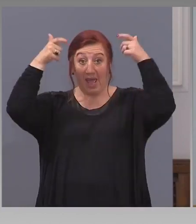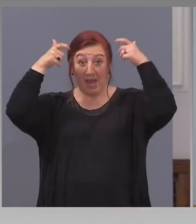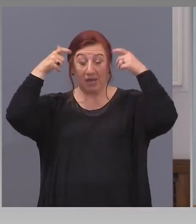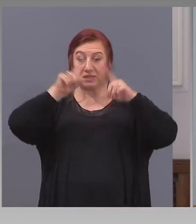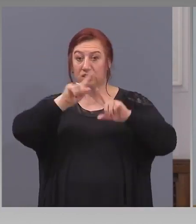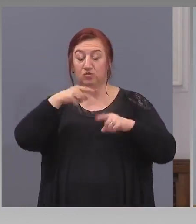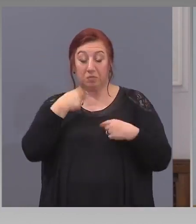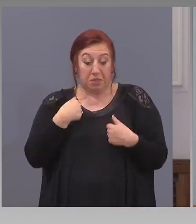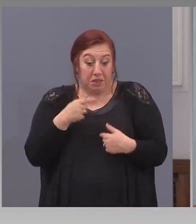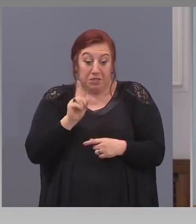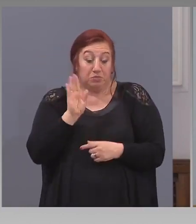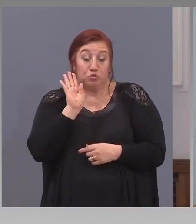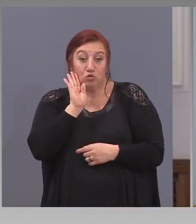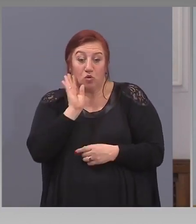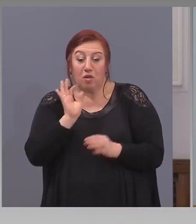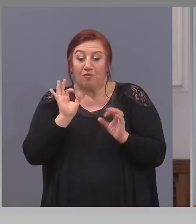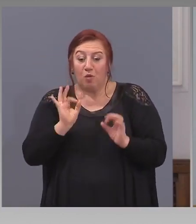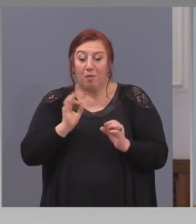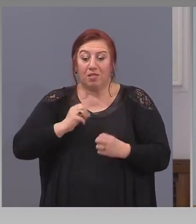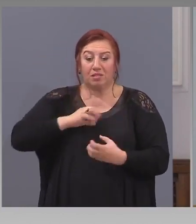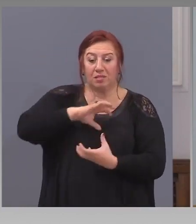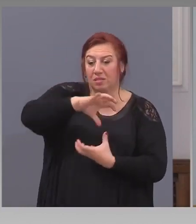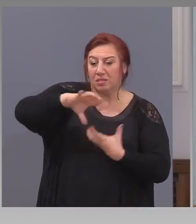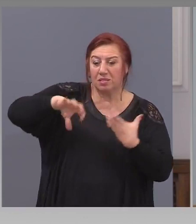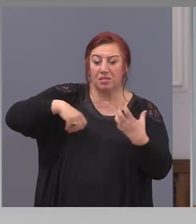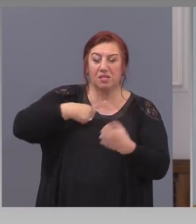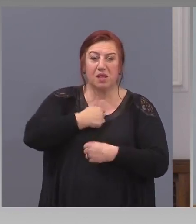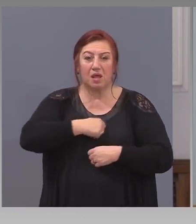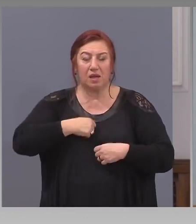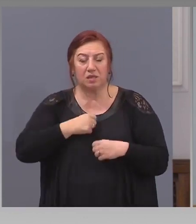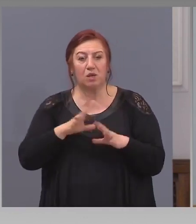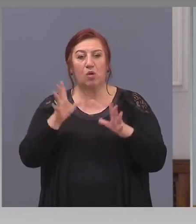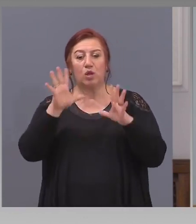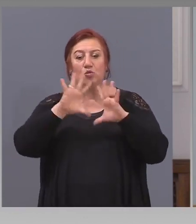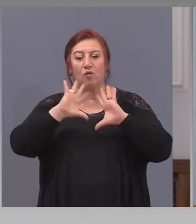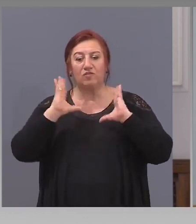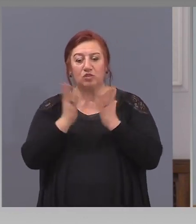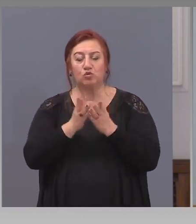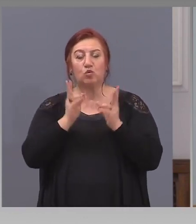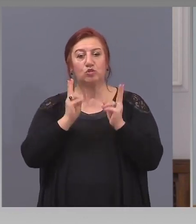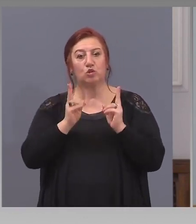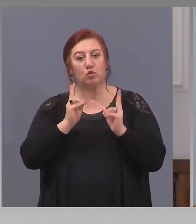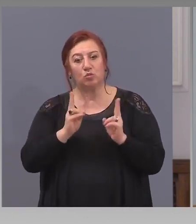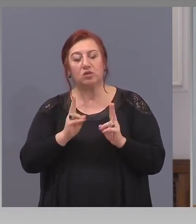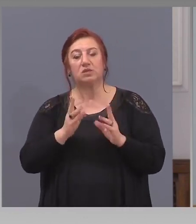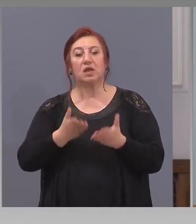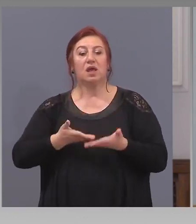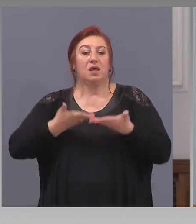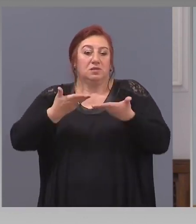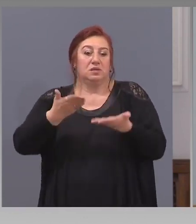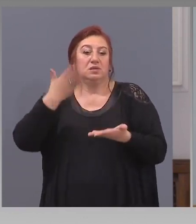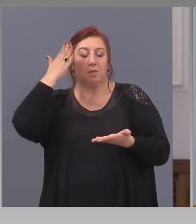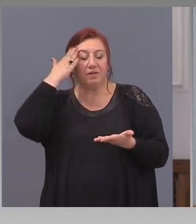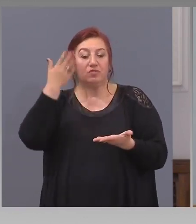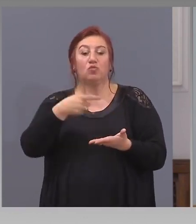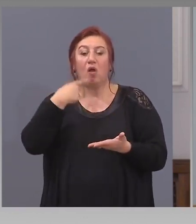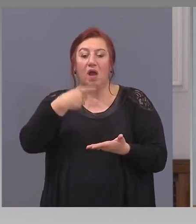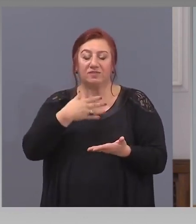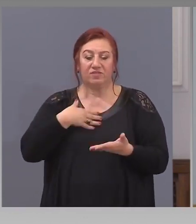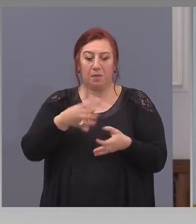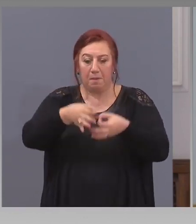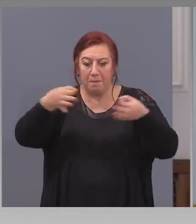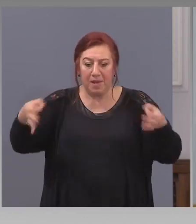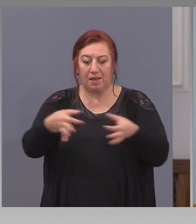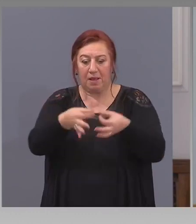В момента на кризата, когато всичко е мобилизирано, да излезеш да си нахетиш правителството. Добре. Само